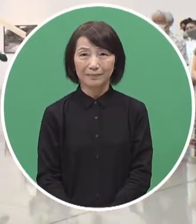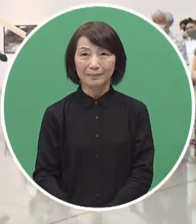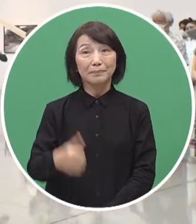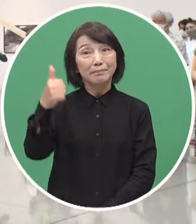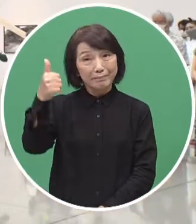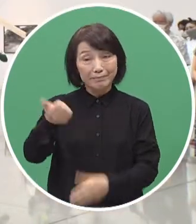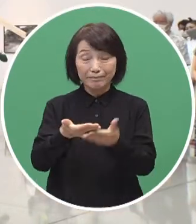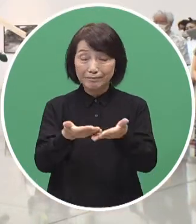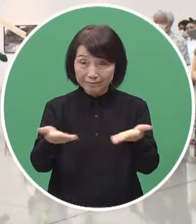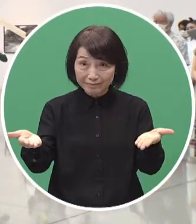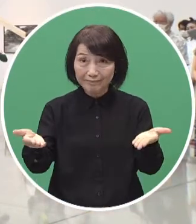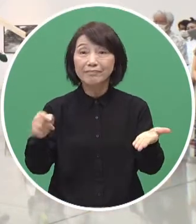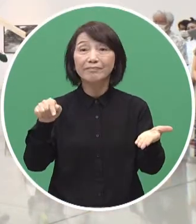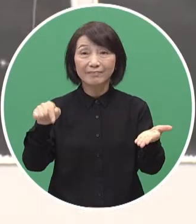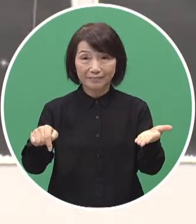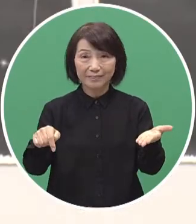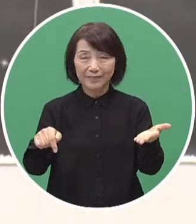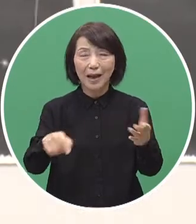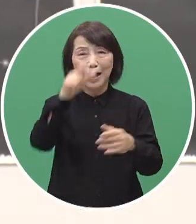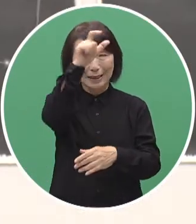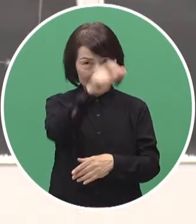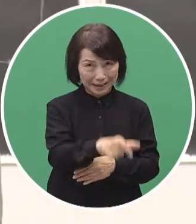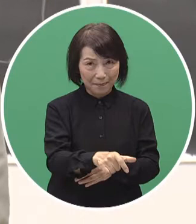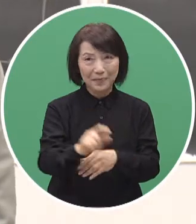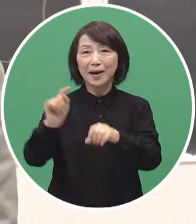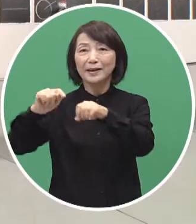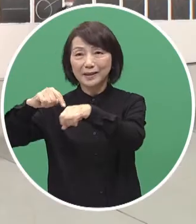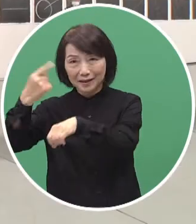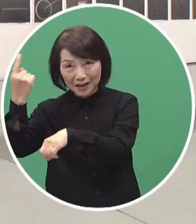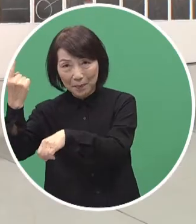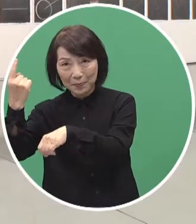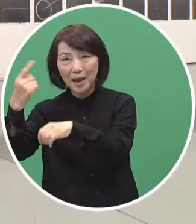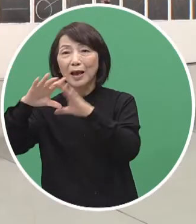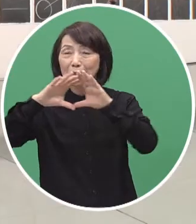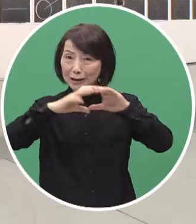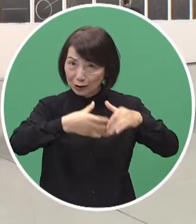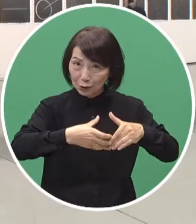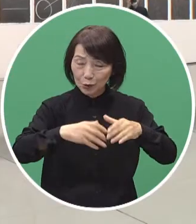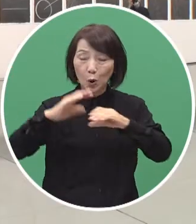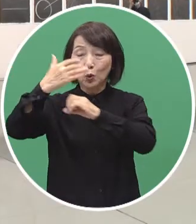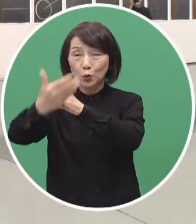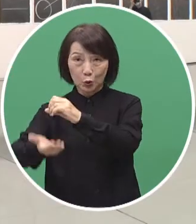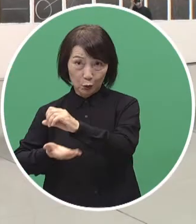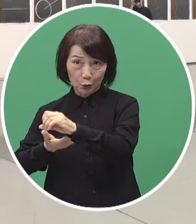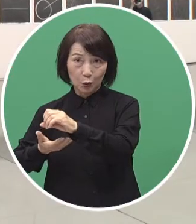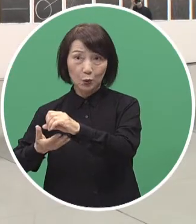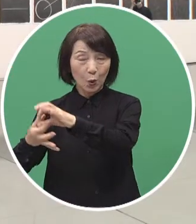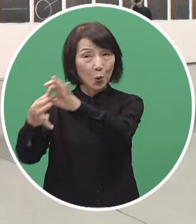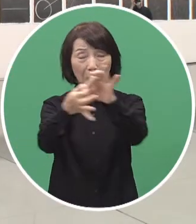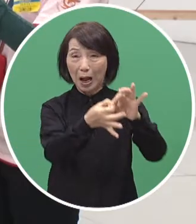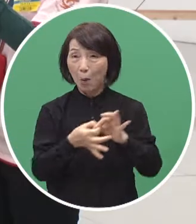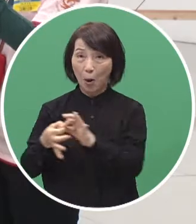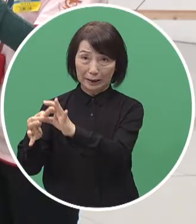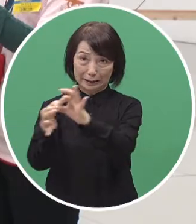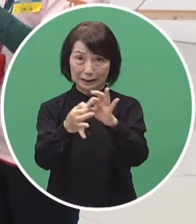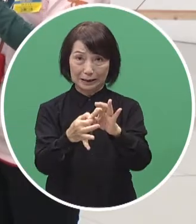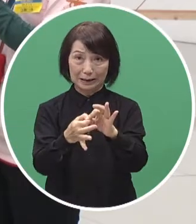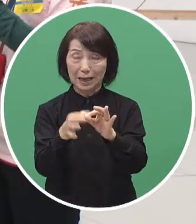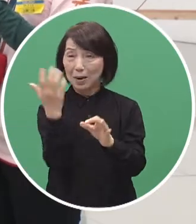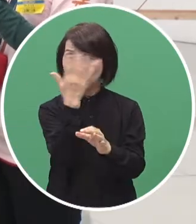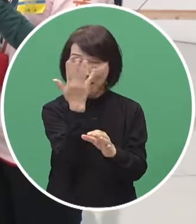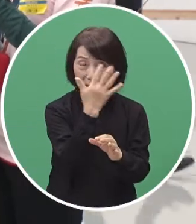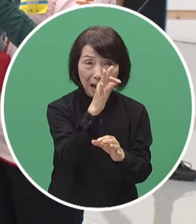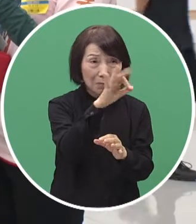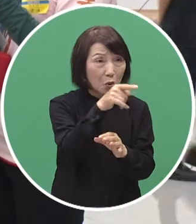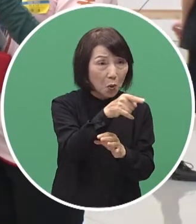植松啓示展、人間、自然、地球、宇宙の関わり、